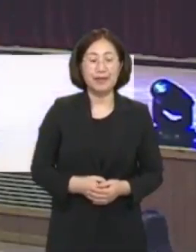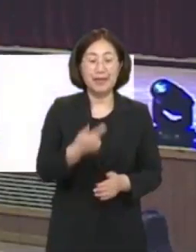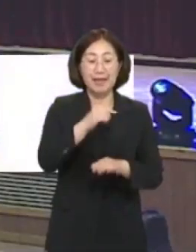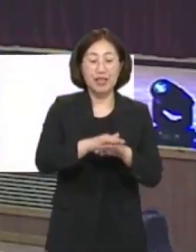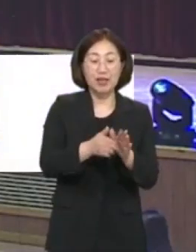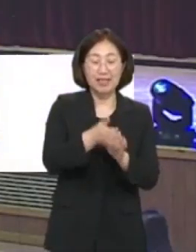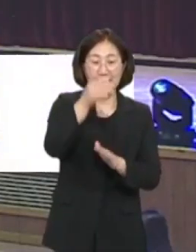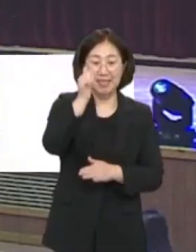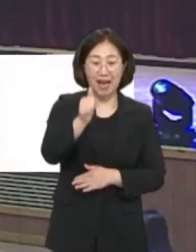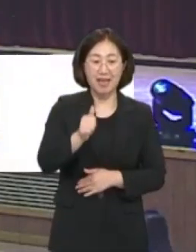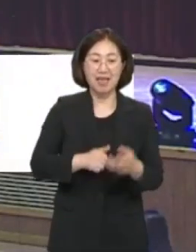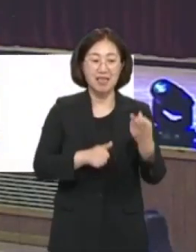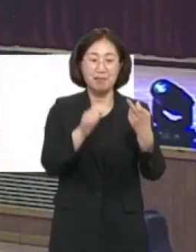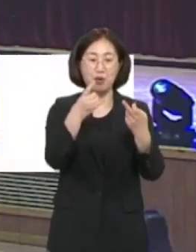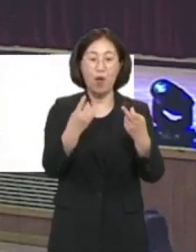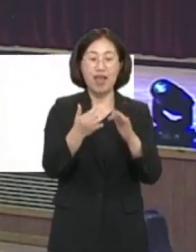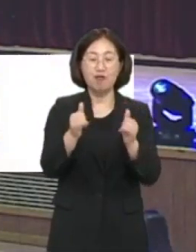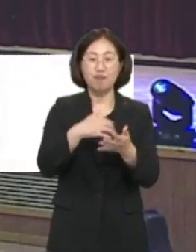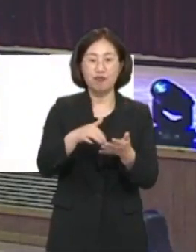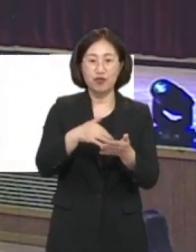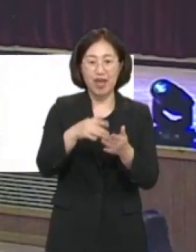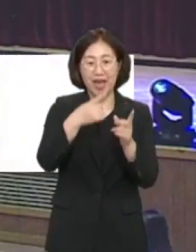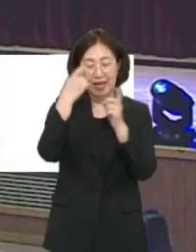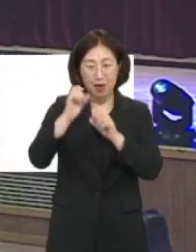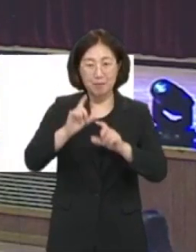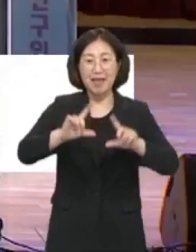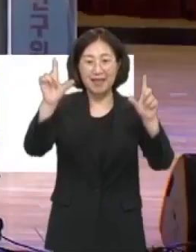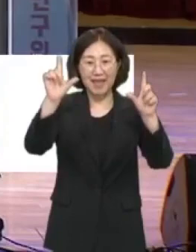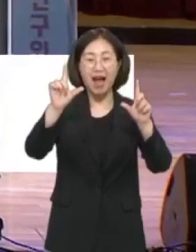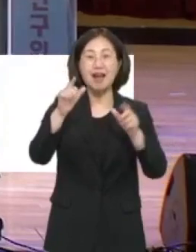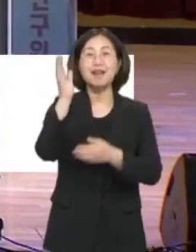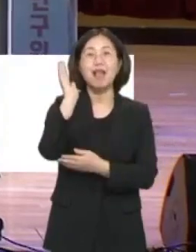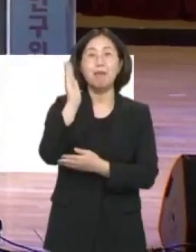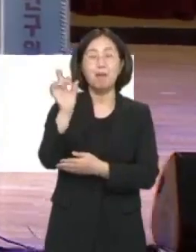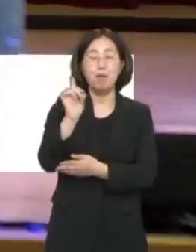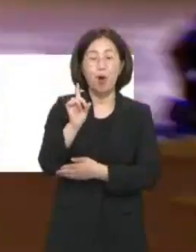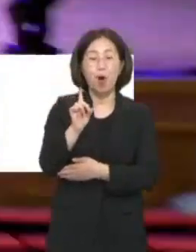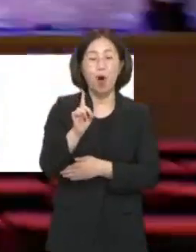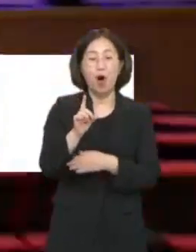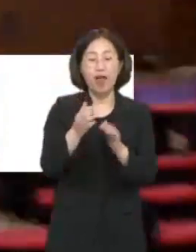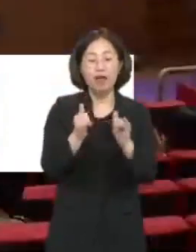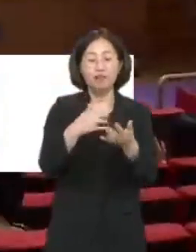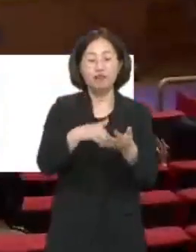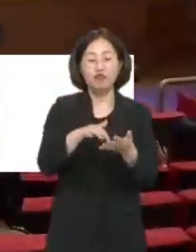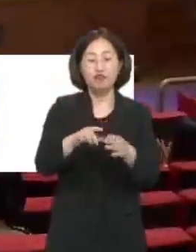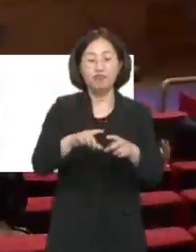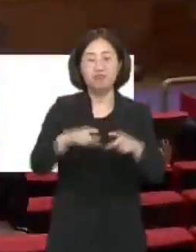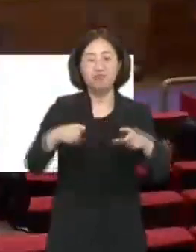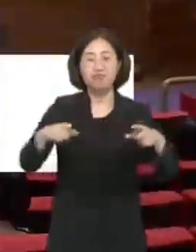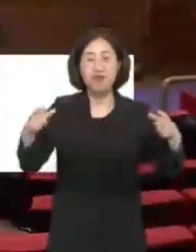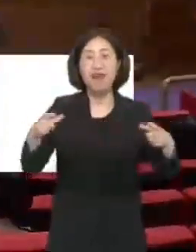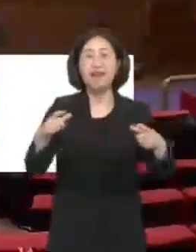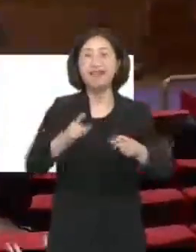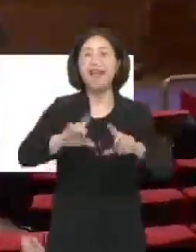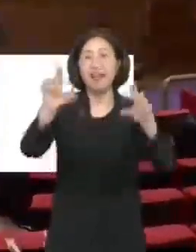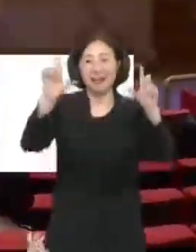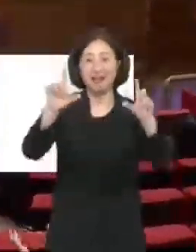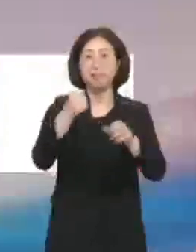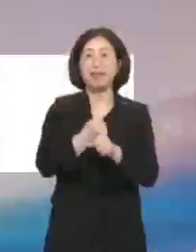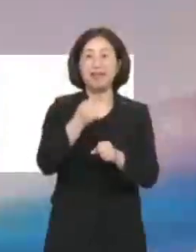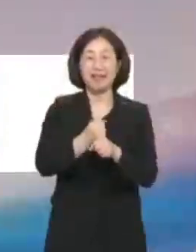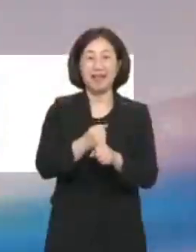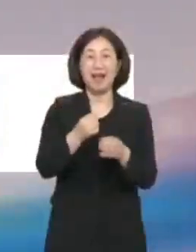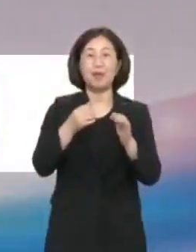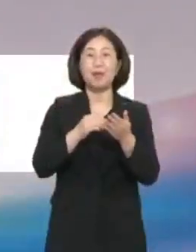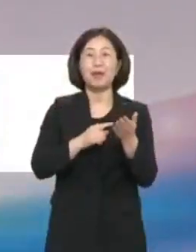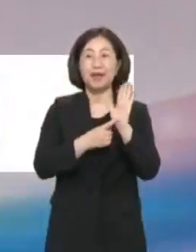제 12회 인구의 날 기념사를 통해 올해를 대전 인구 회복의 원년으로 삼겠다고 밝혔습니다이